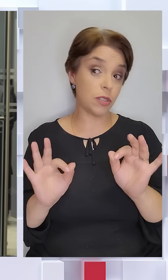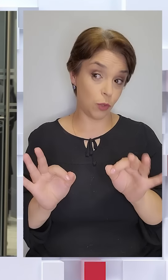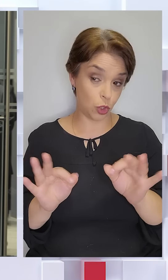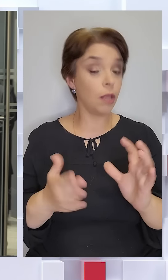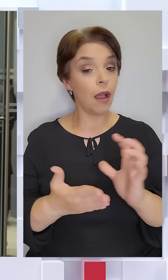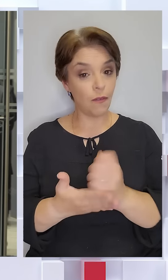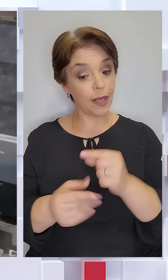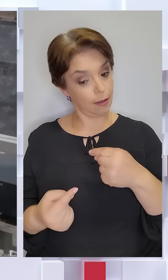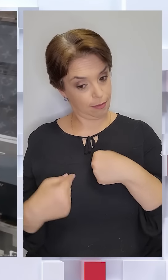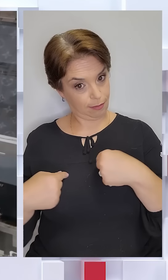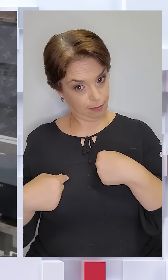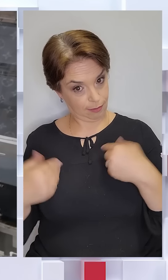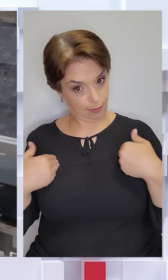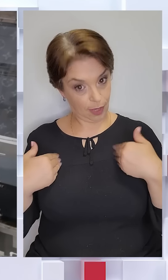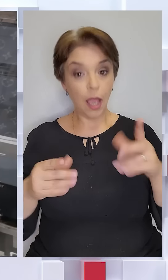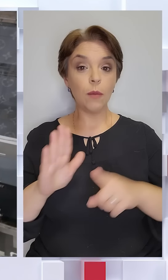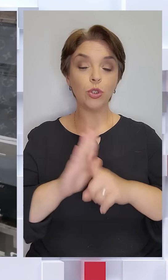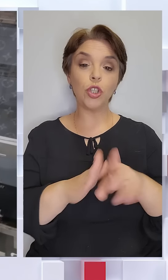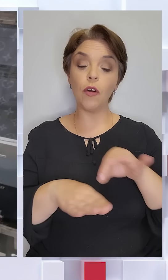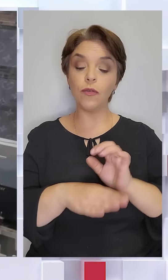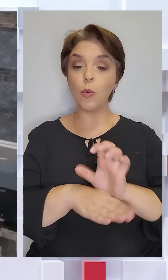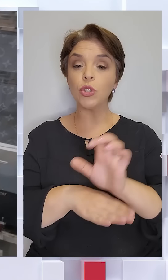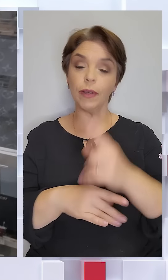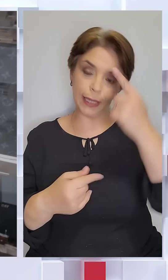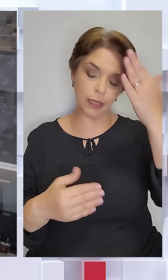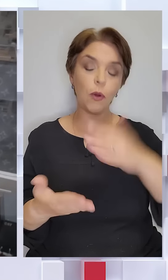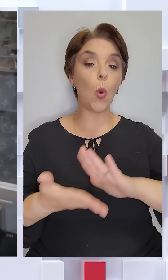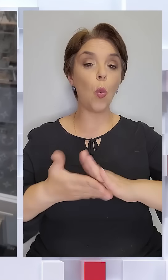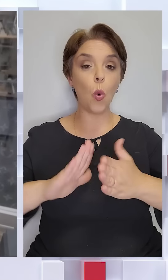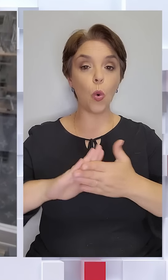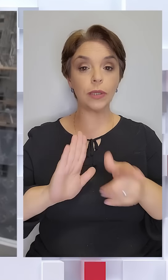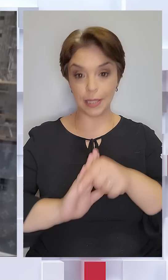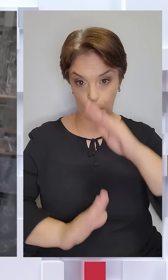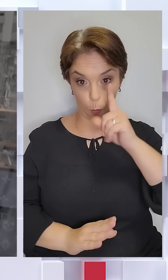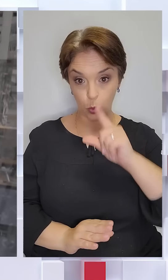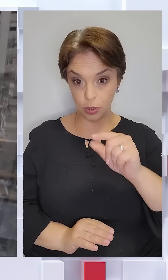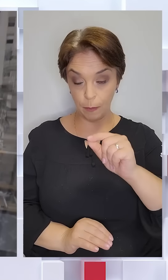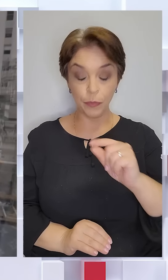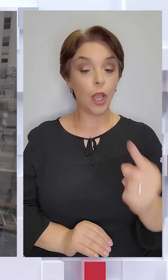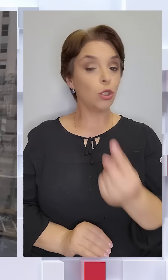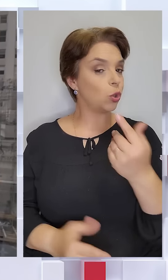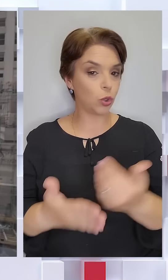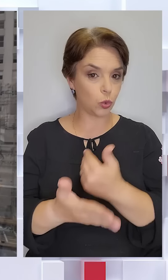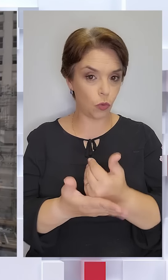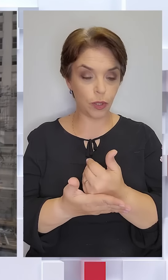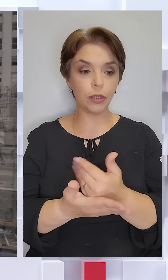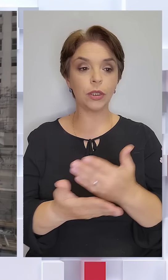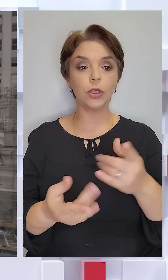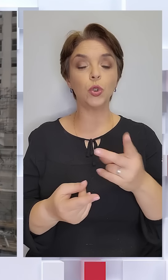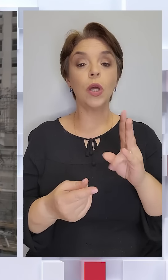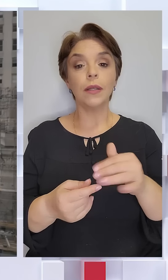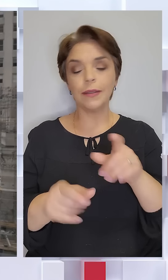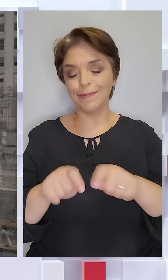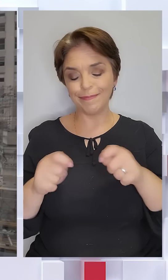звичайно, виграє він. І знов почав просувати ідею так званої угоди із Путіним. Жодних нових деталей щодо неї він